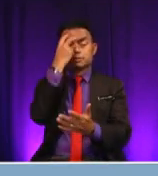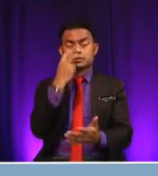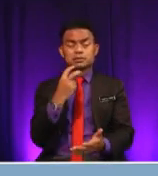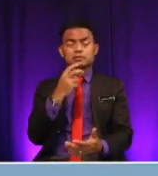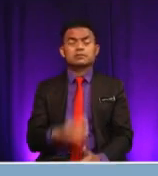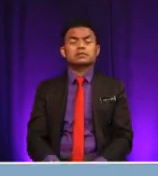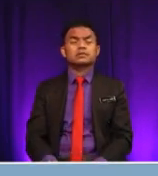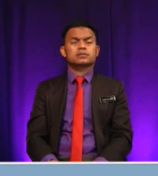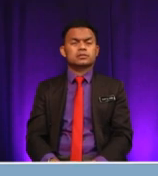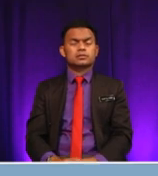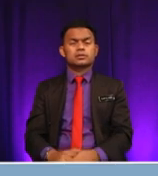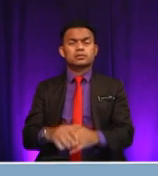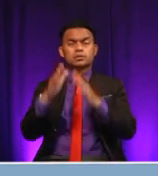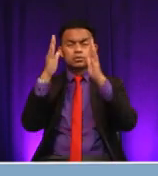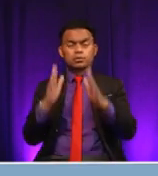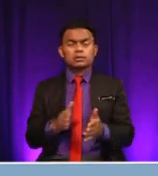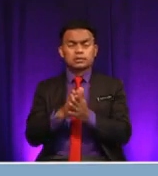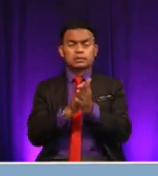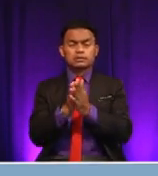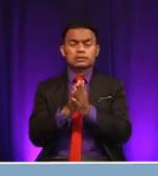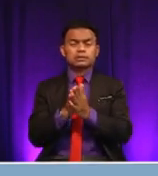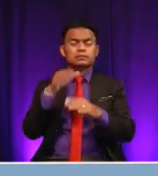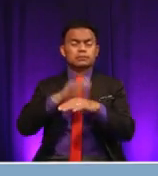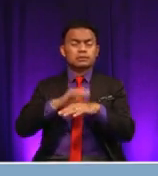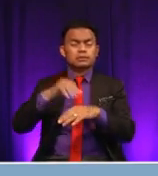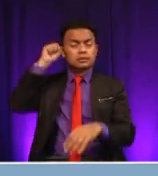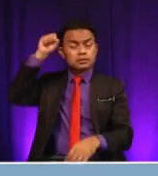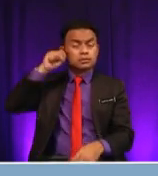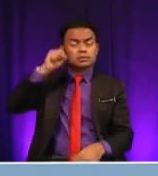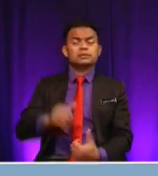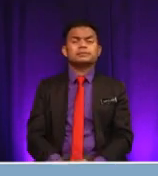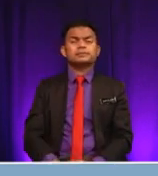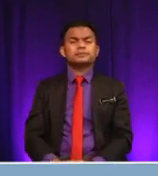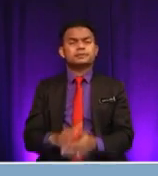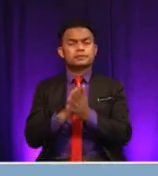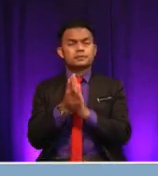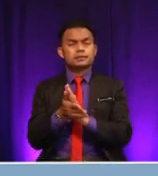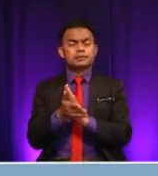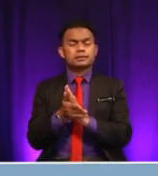saudara sini di berakhir dengan e sini berakhir dengan e makes